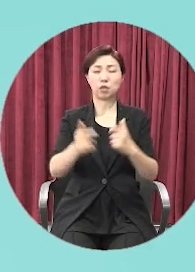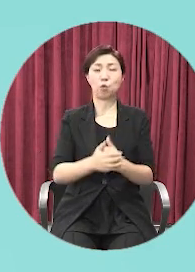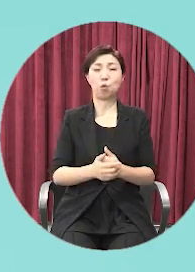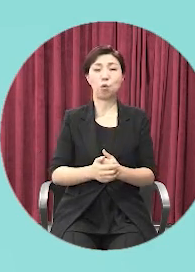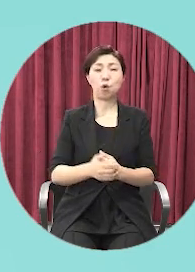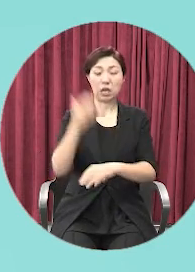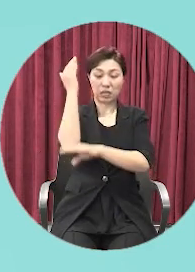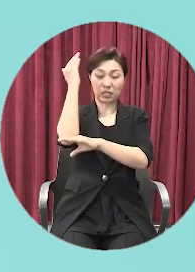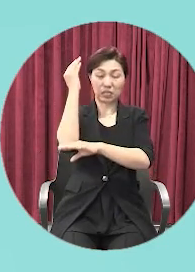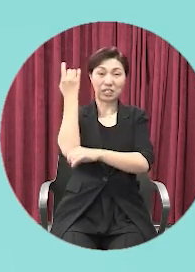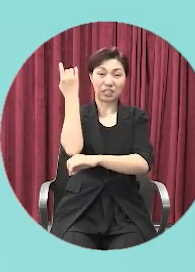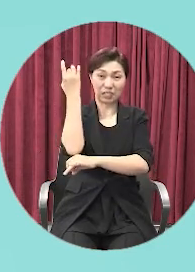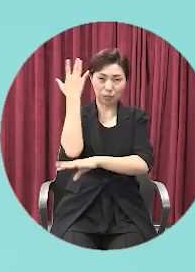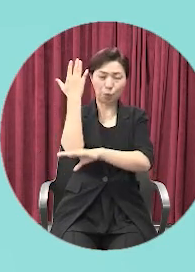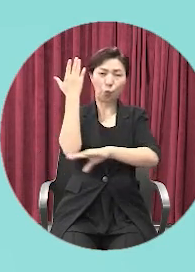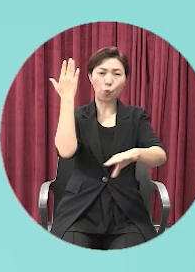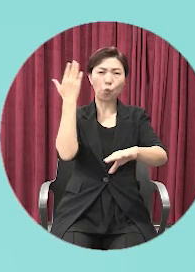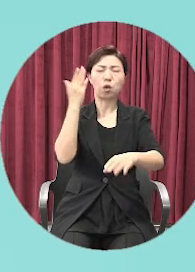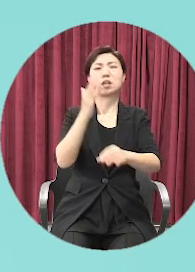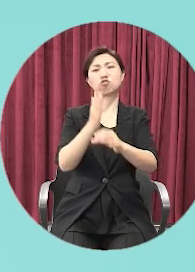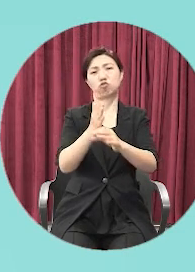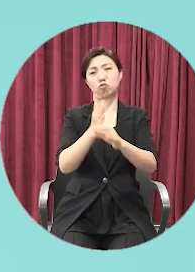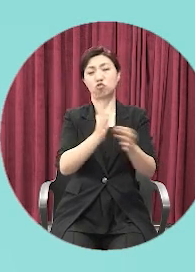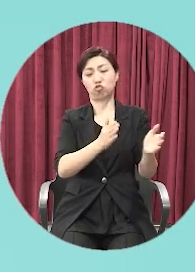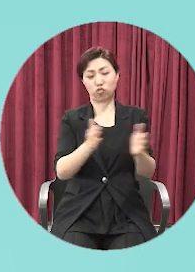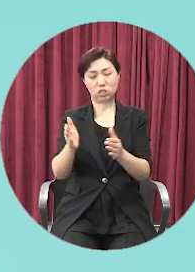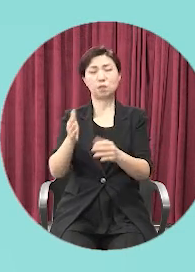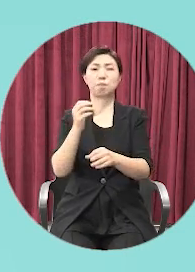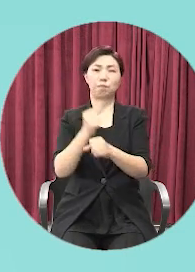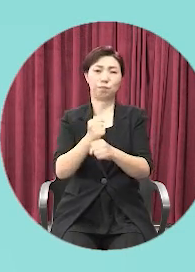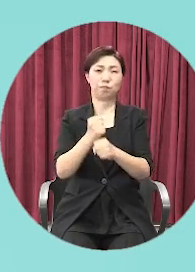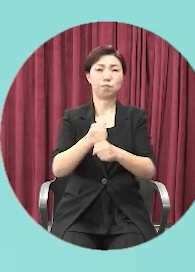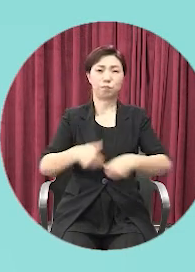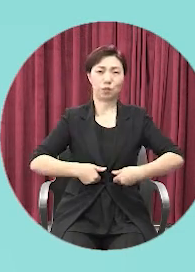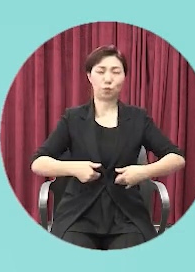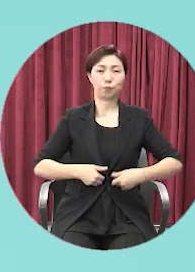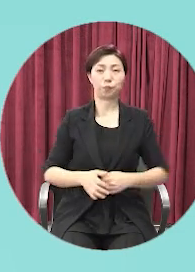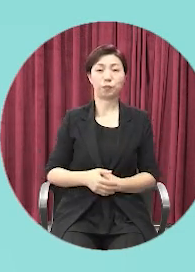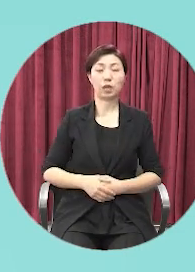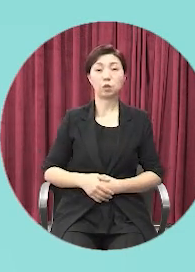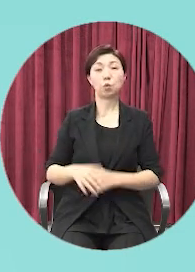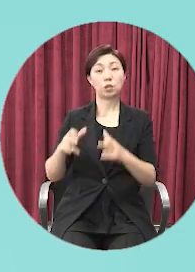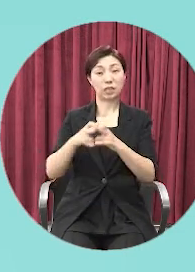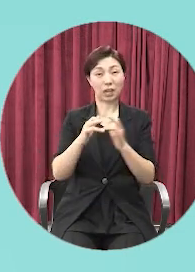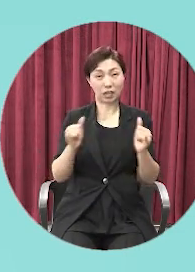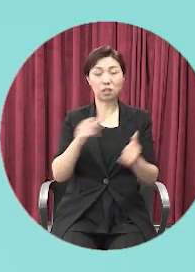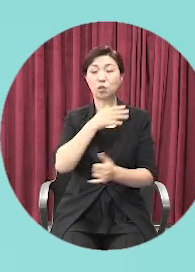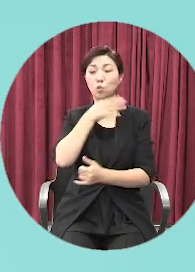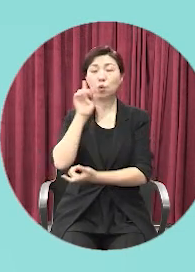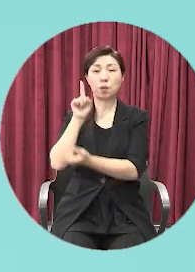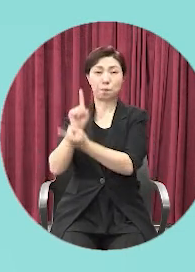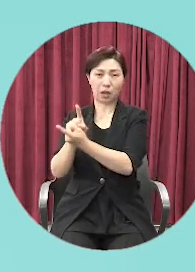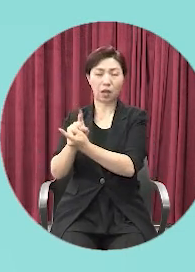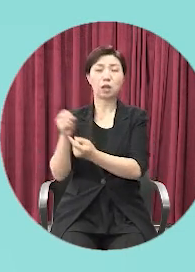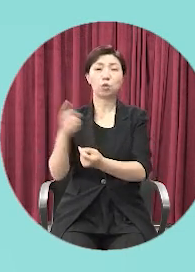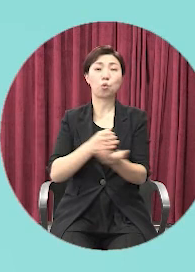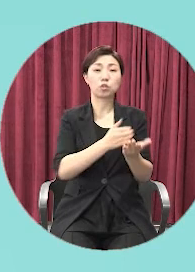대한 중요성들이 있었고요. 그리고 제가 수요자들과 함께 만나면서 혹은 전문적인 이야기들을 들으면서